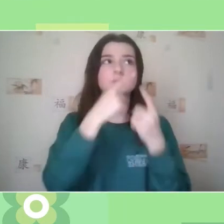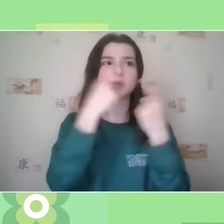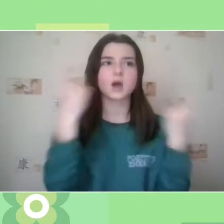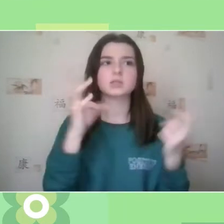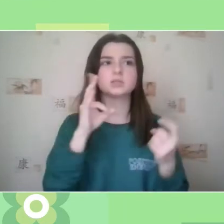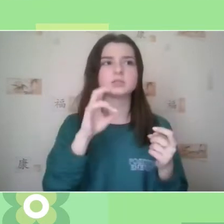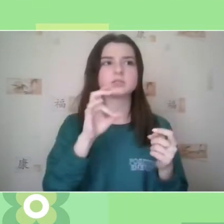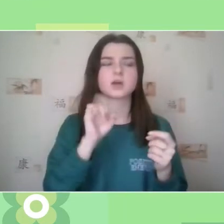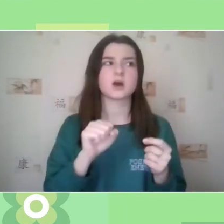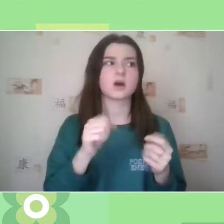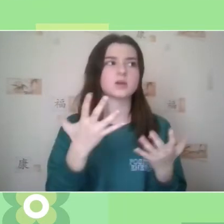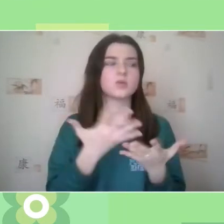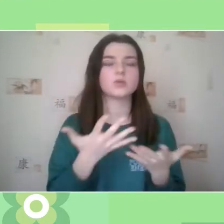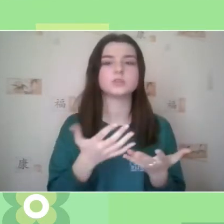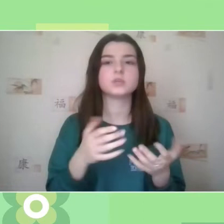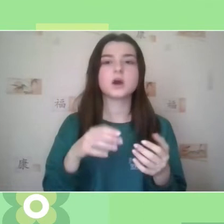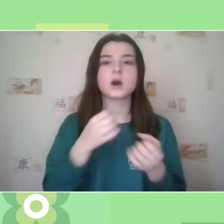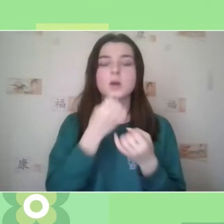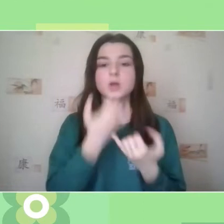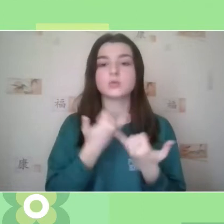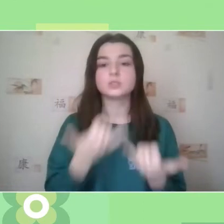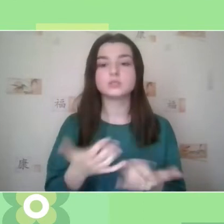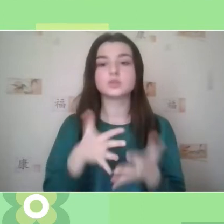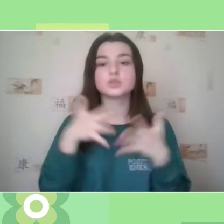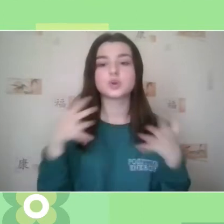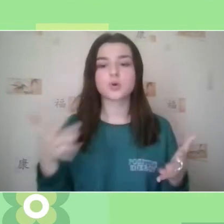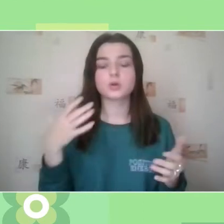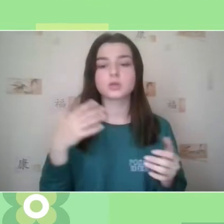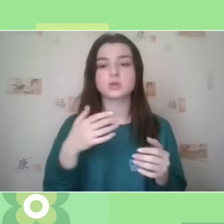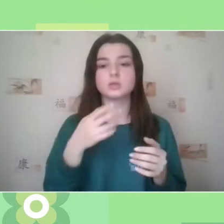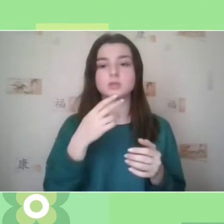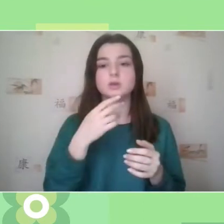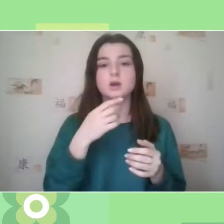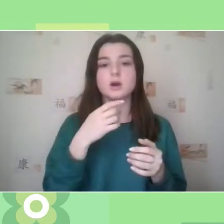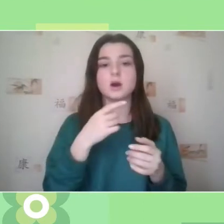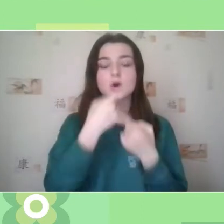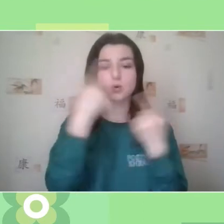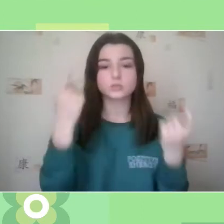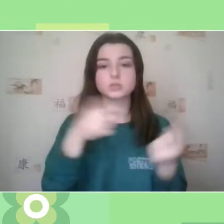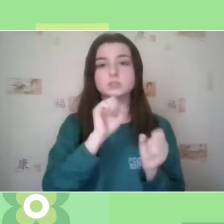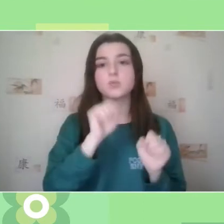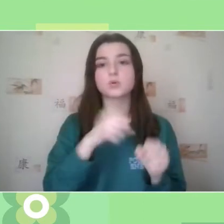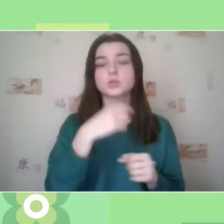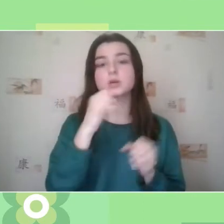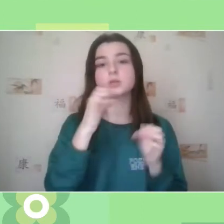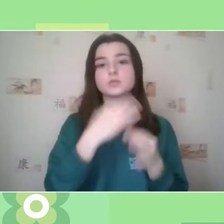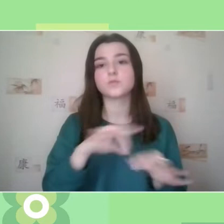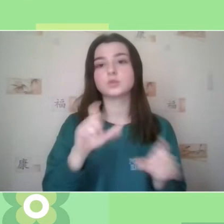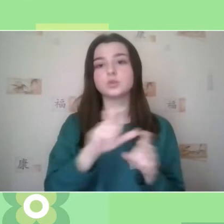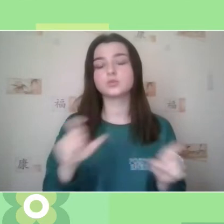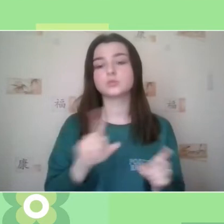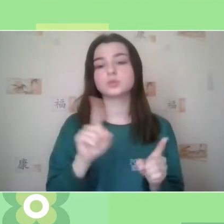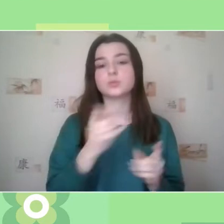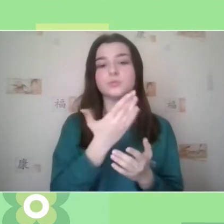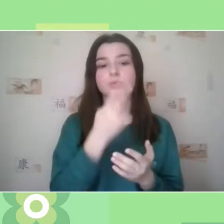ще щось. По-перше, широкий розголос дозволяє людям подивитись на вас і подумати, вони роблять класні справи,